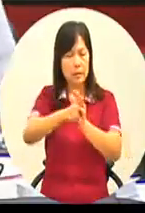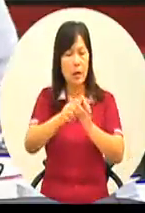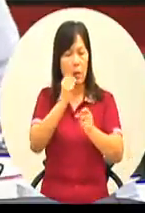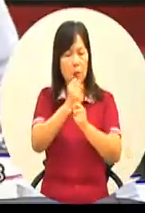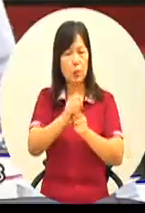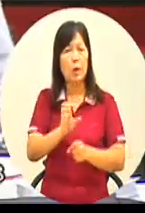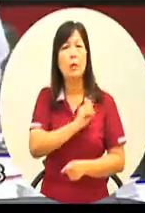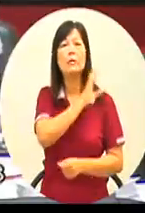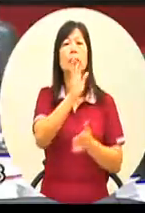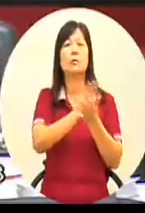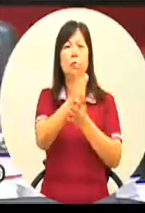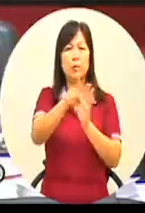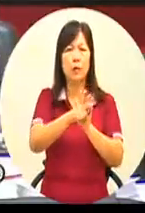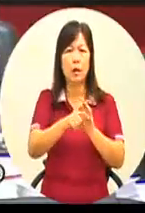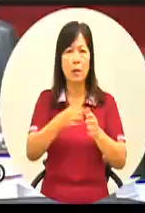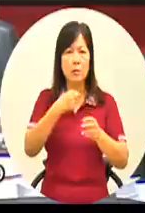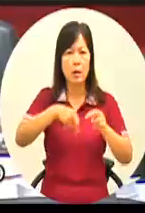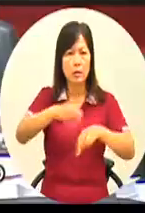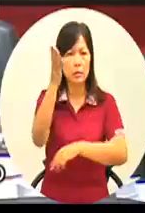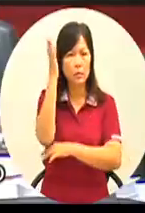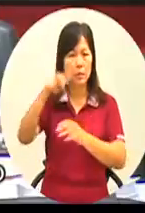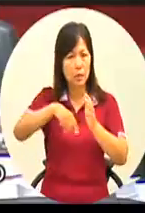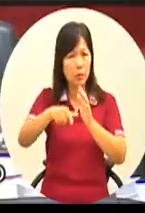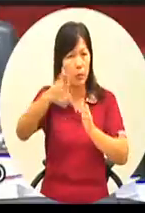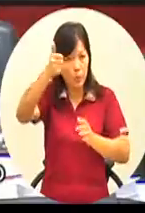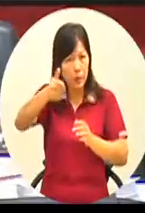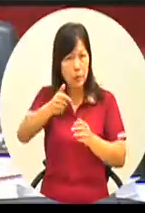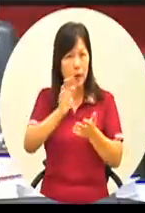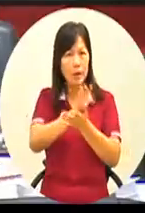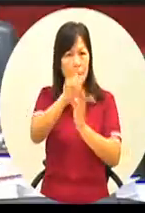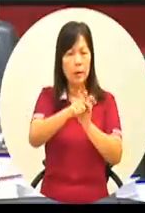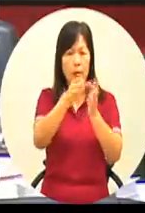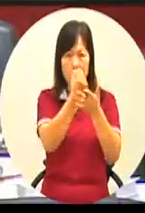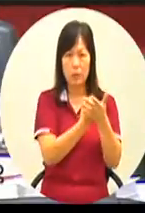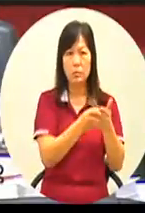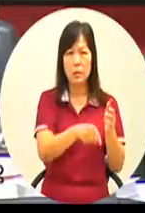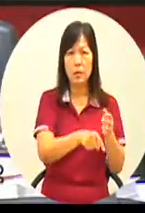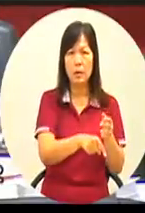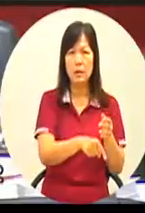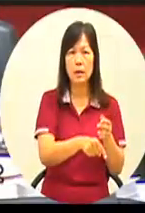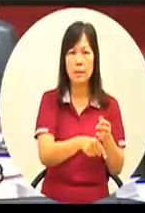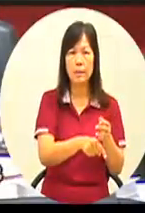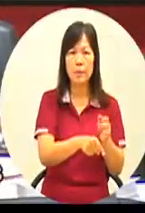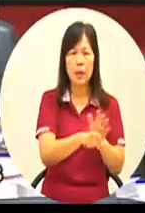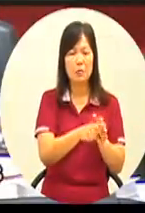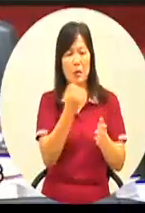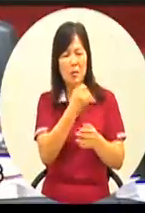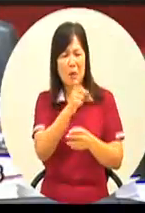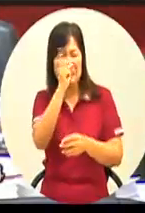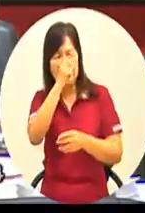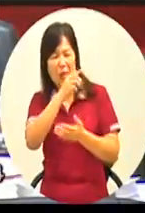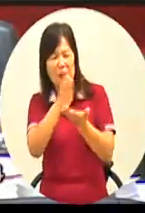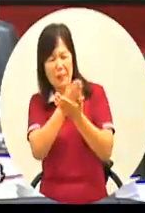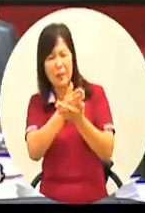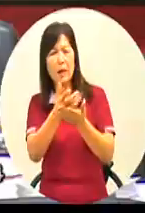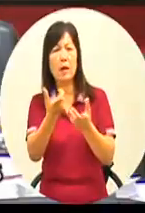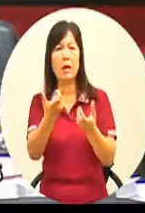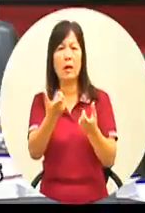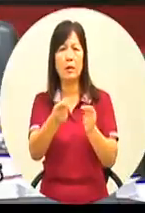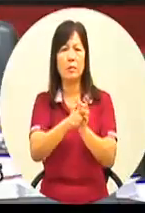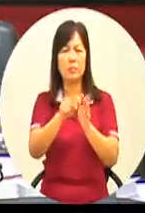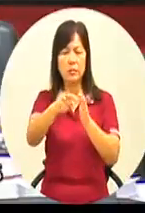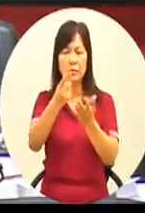到行政当行政院长之后，留下来的不好的评语都是我们在